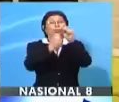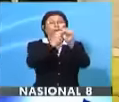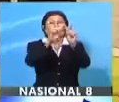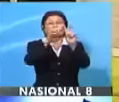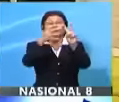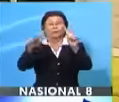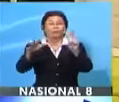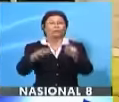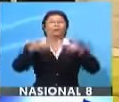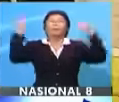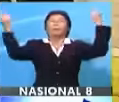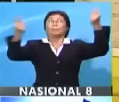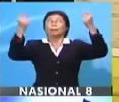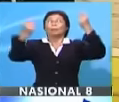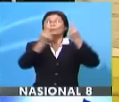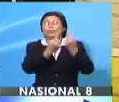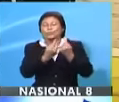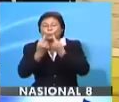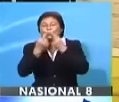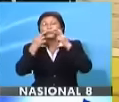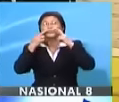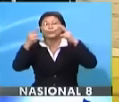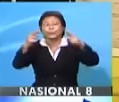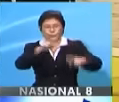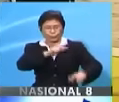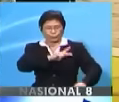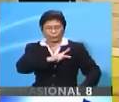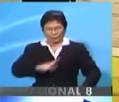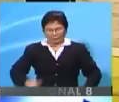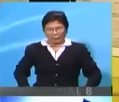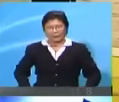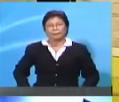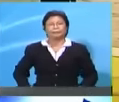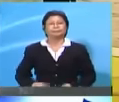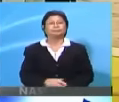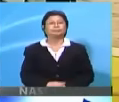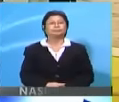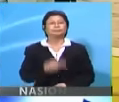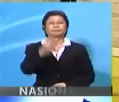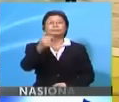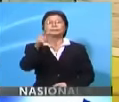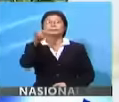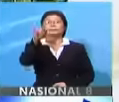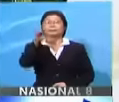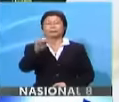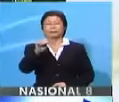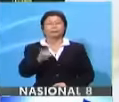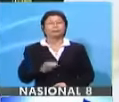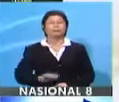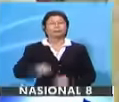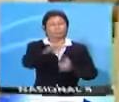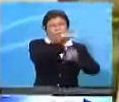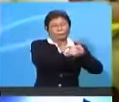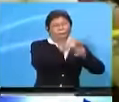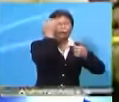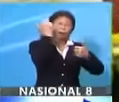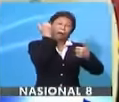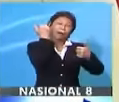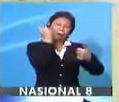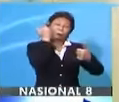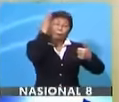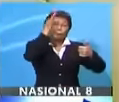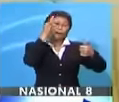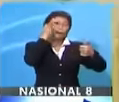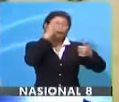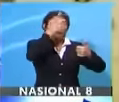2015 bersempena hari keputeraan rasmi Yang di-Pertuan Agong Tuanku Abdul Halim Muazzam Shah. Mereka ialah Hakim Mahkamah